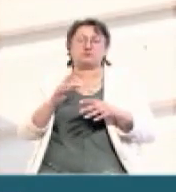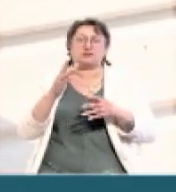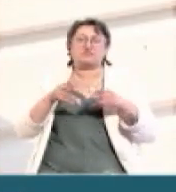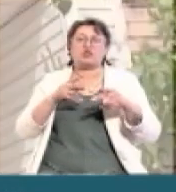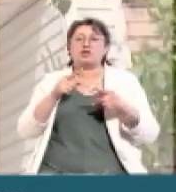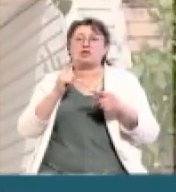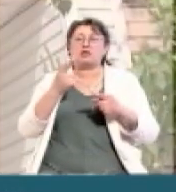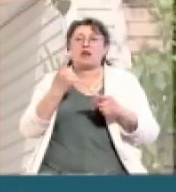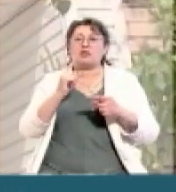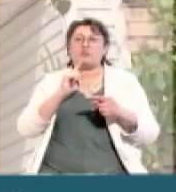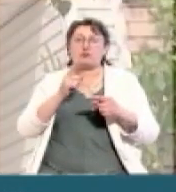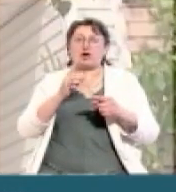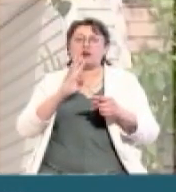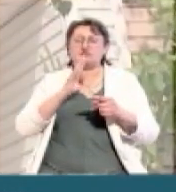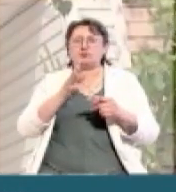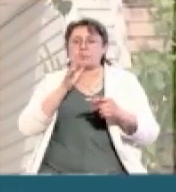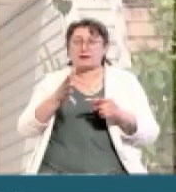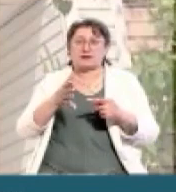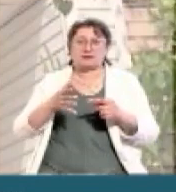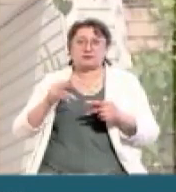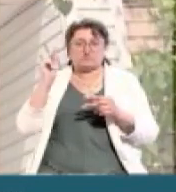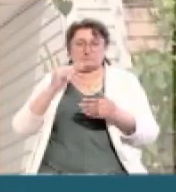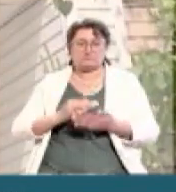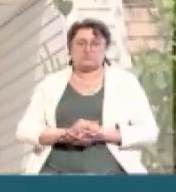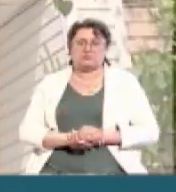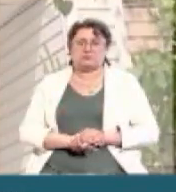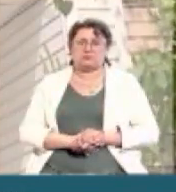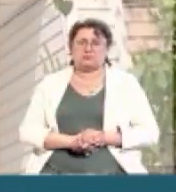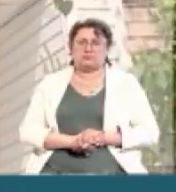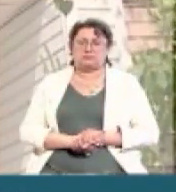4-5 жылдан бері жасалып келеді. Әлия Құлтанова, Темірлан Жамбылов, Қостанай телеарнасы.